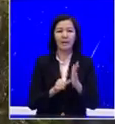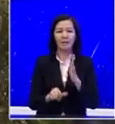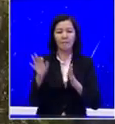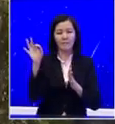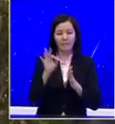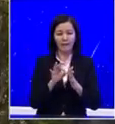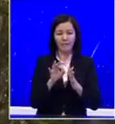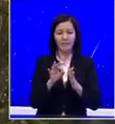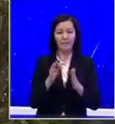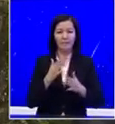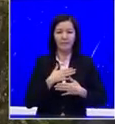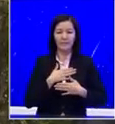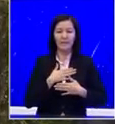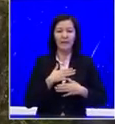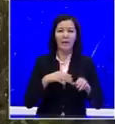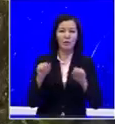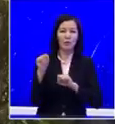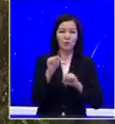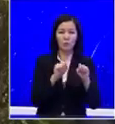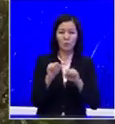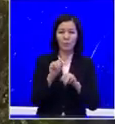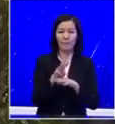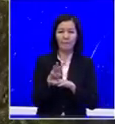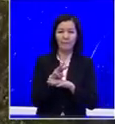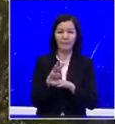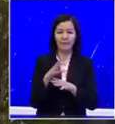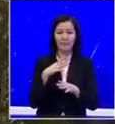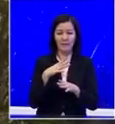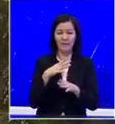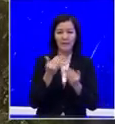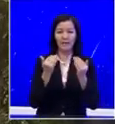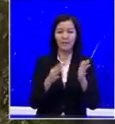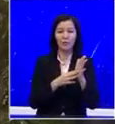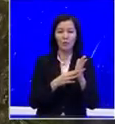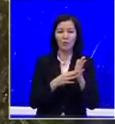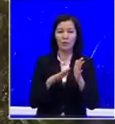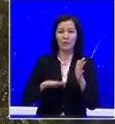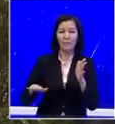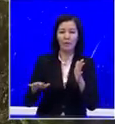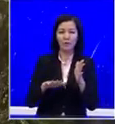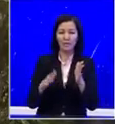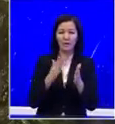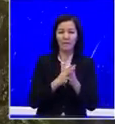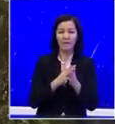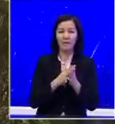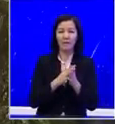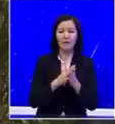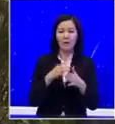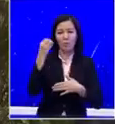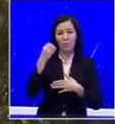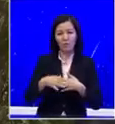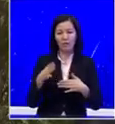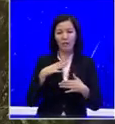60%-ын уже біз дезинфекция жасадық. Толымшы площадка бар, восточный микрорайон бар, орталық